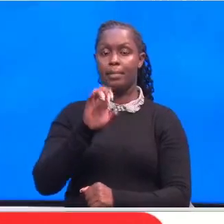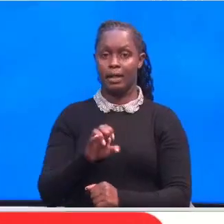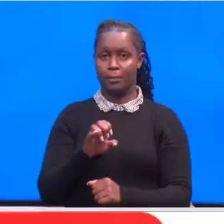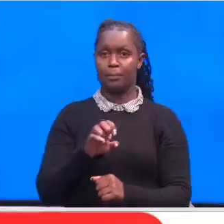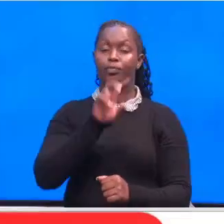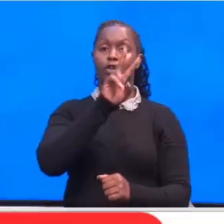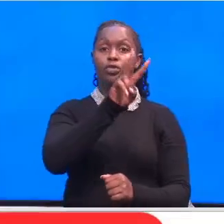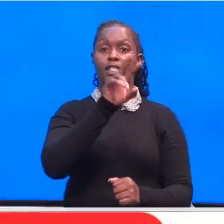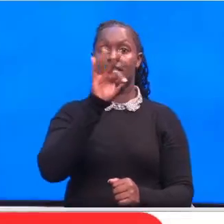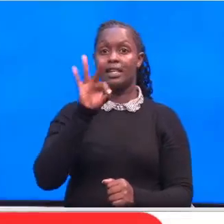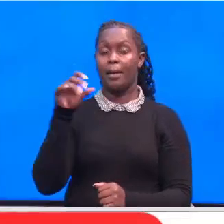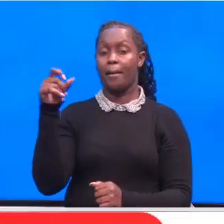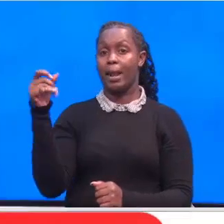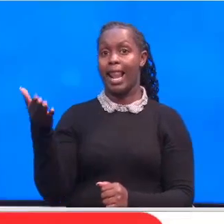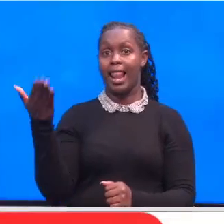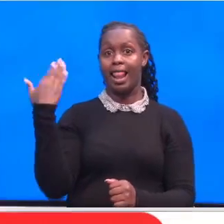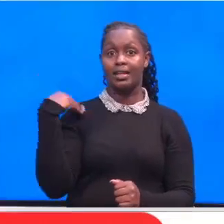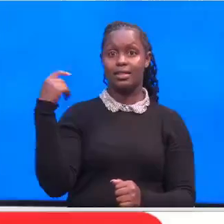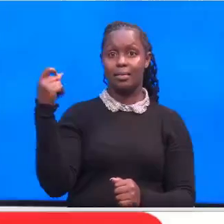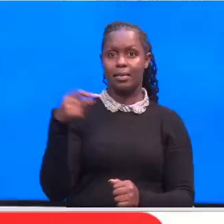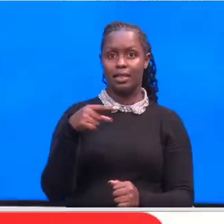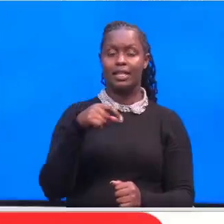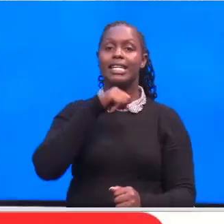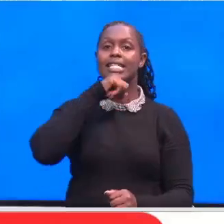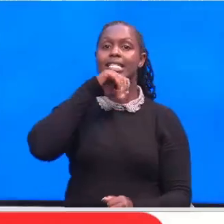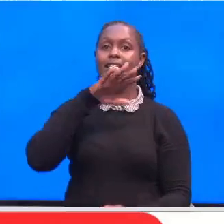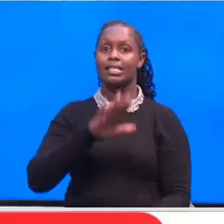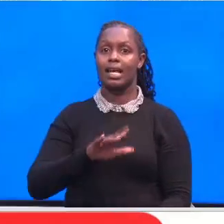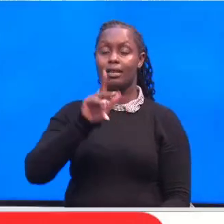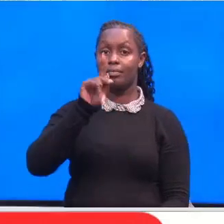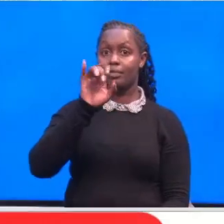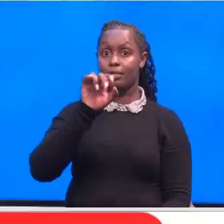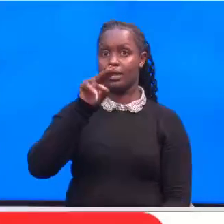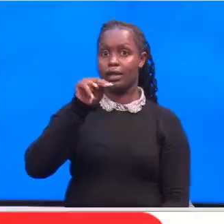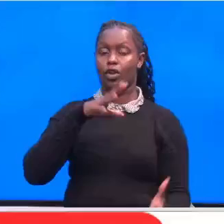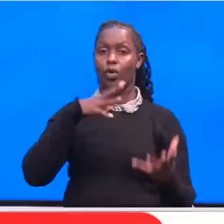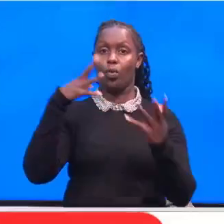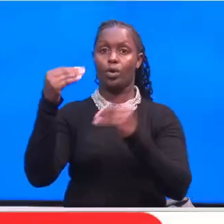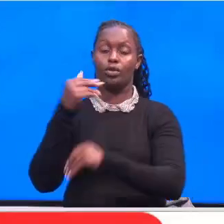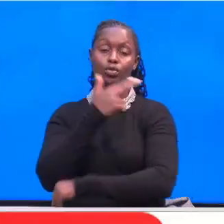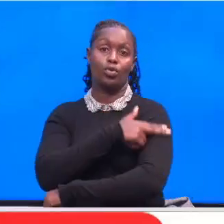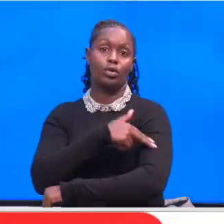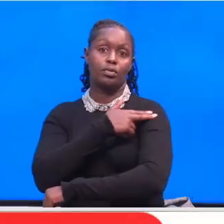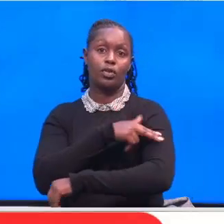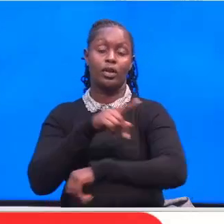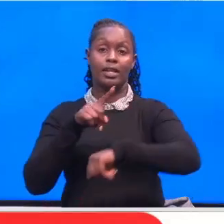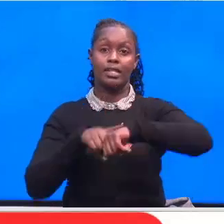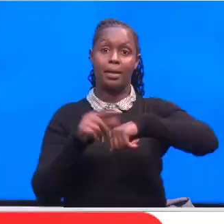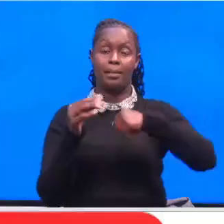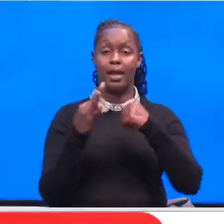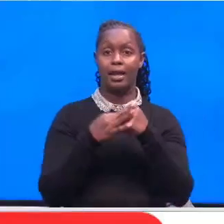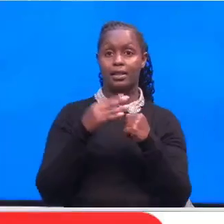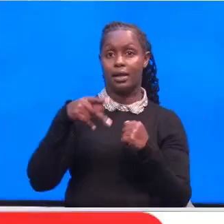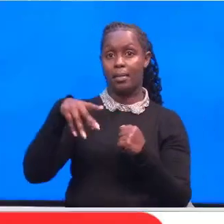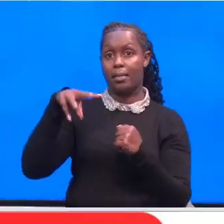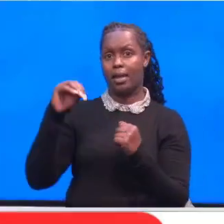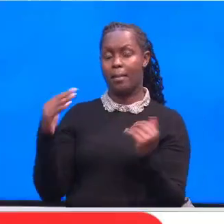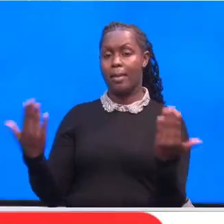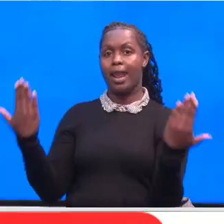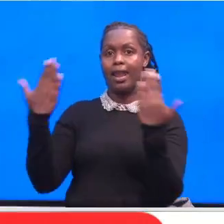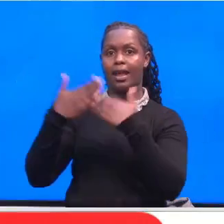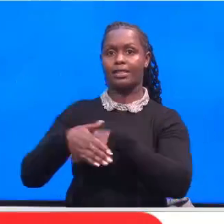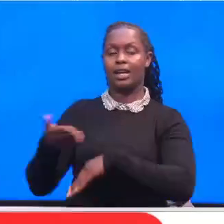uliopita, mwanawe Kennedy Maluni alienda dukani mida ya saa 2:30 usiku asirejee kamwe.